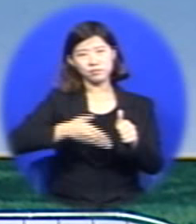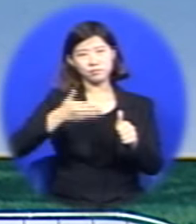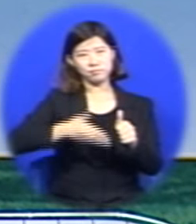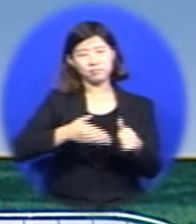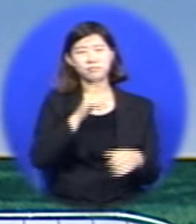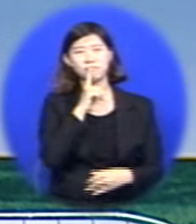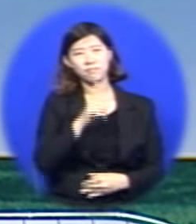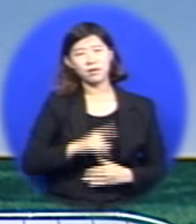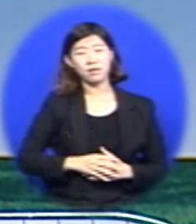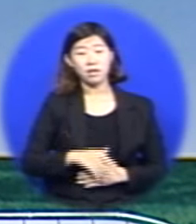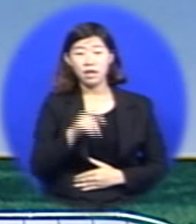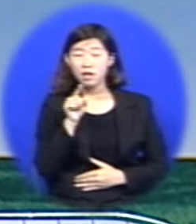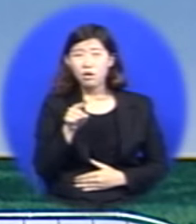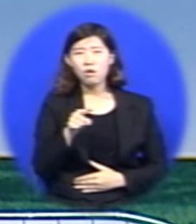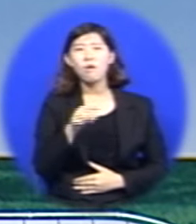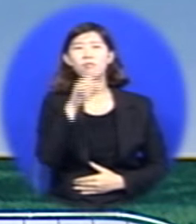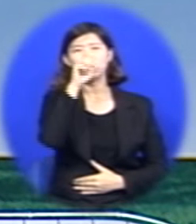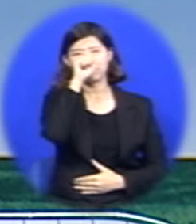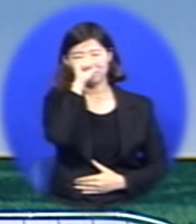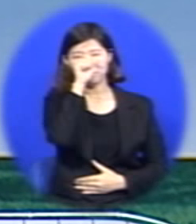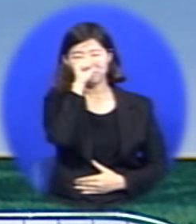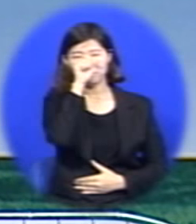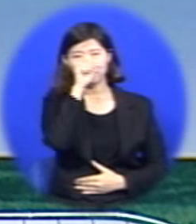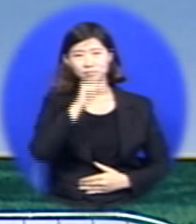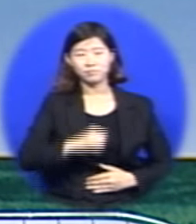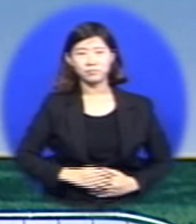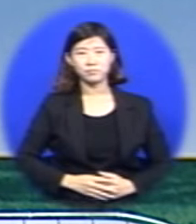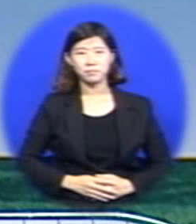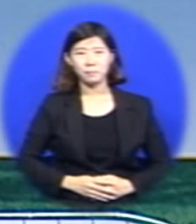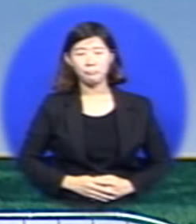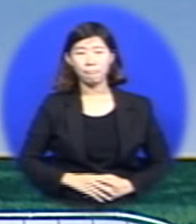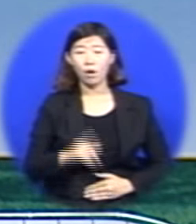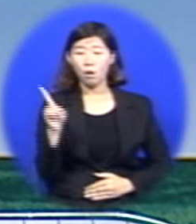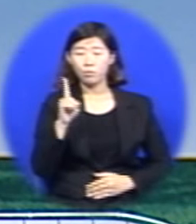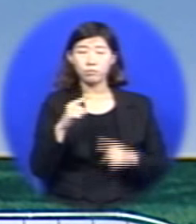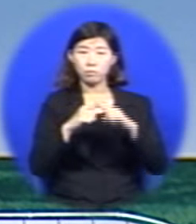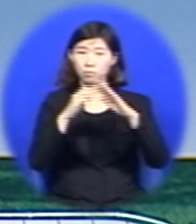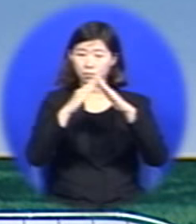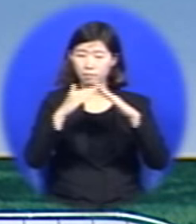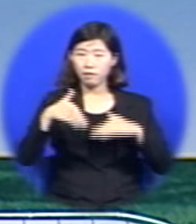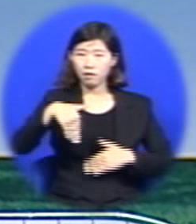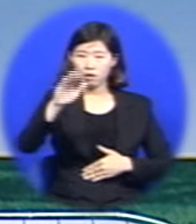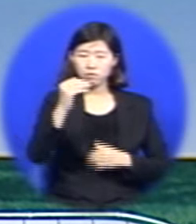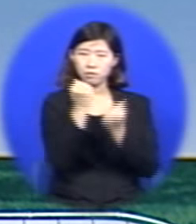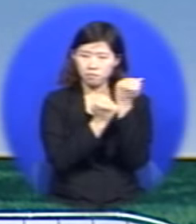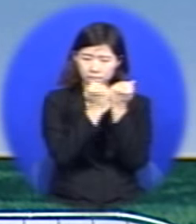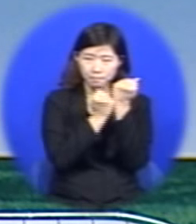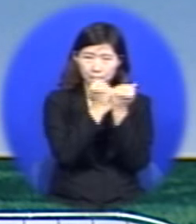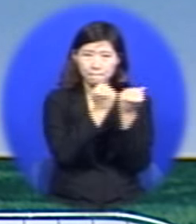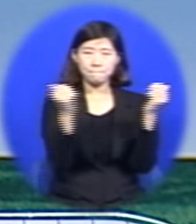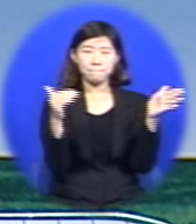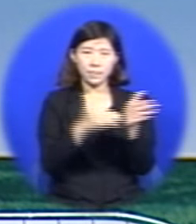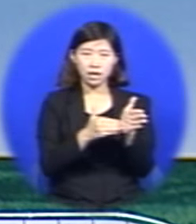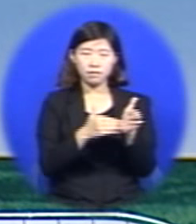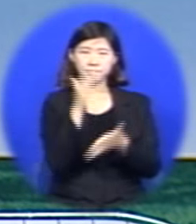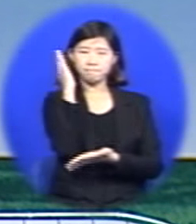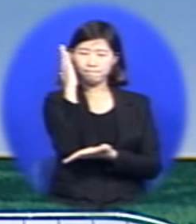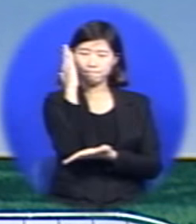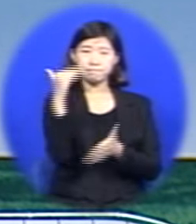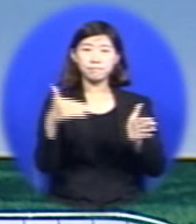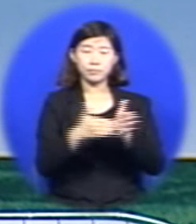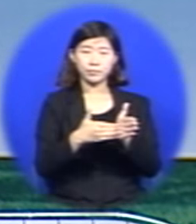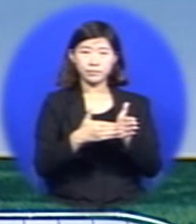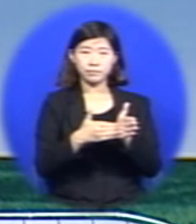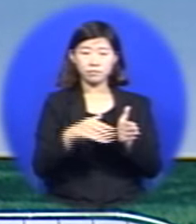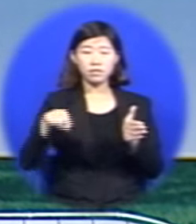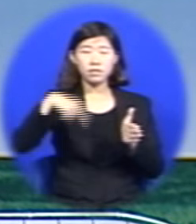그것이 선한 것입니다. 빌리 그레이엄 목사님이 어느 교회에 가서 설교를 하고 난 다음에 끝나고